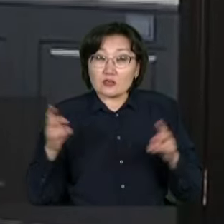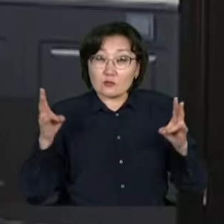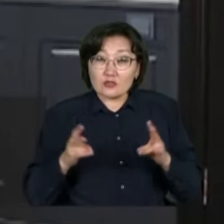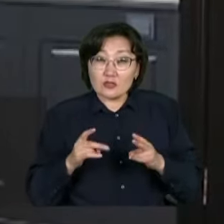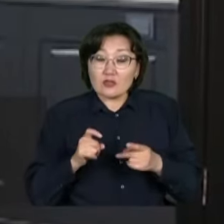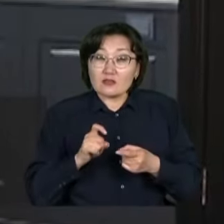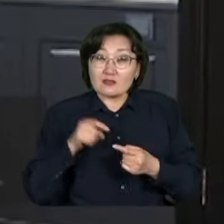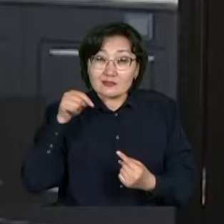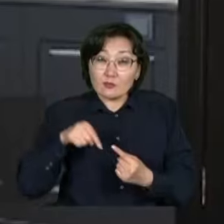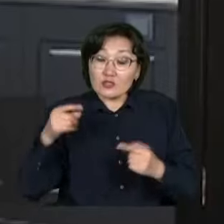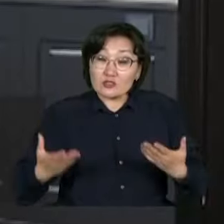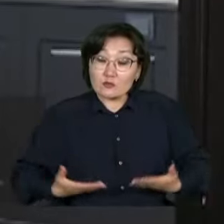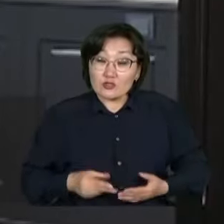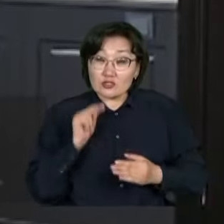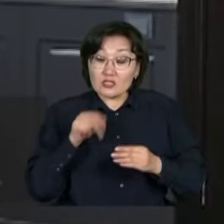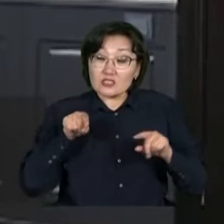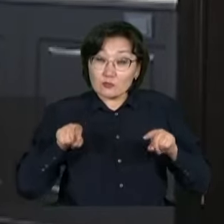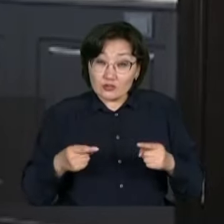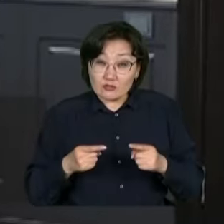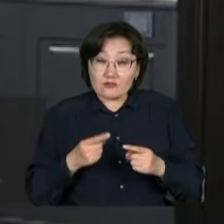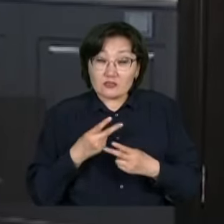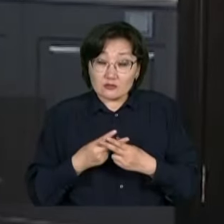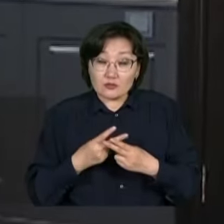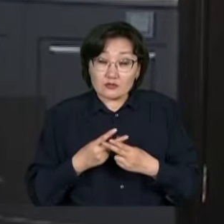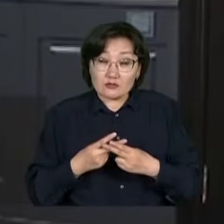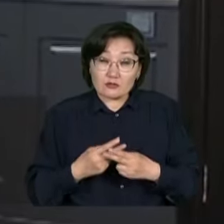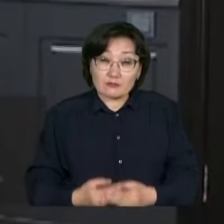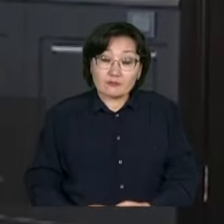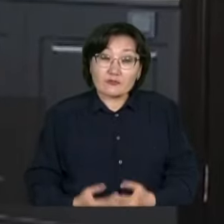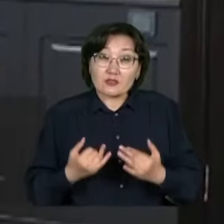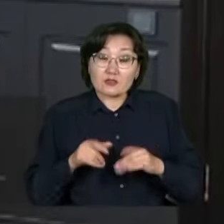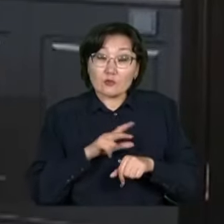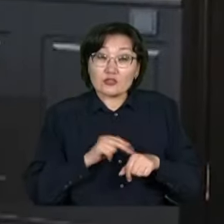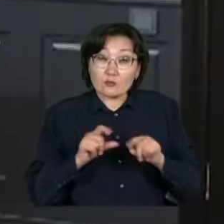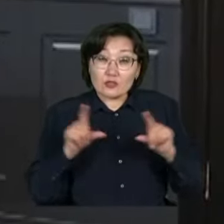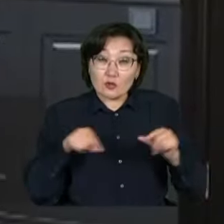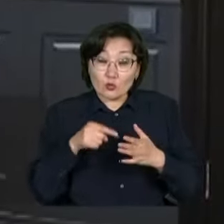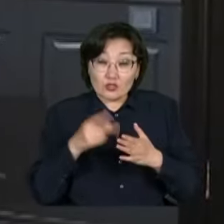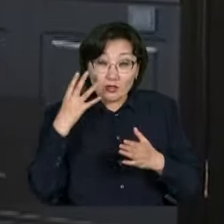несовместимые с жизнью. Подозреваемый задержан и водворен в изолятор временного содержания департамента полиции города Алматы.